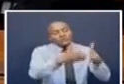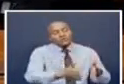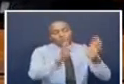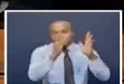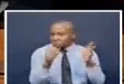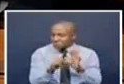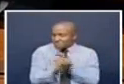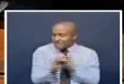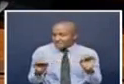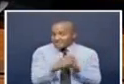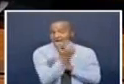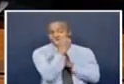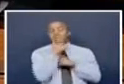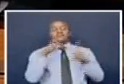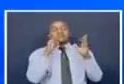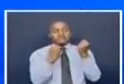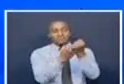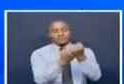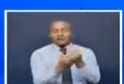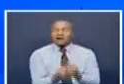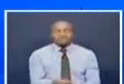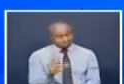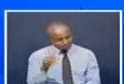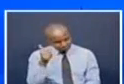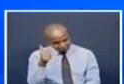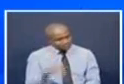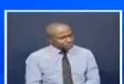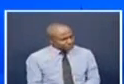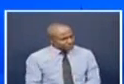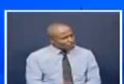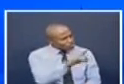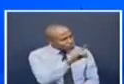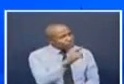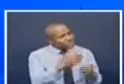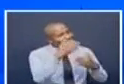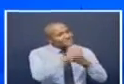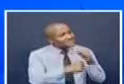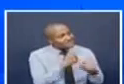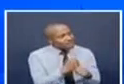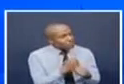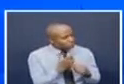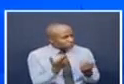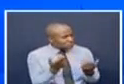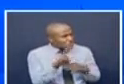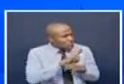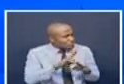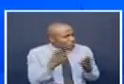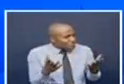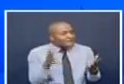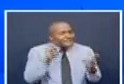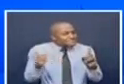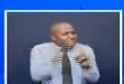nini wakililia? Kuna nini hicho ambacho wewe utakitumia kama wenzo wa kuwashawishi wapiga kura